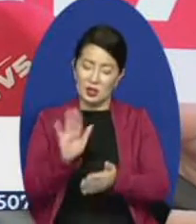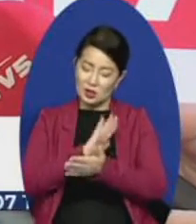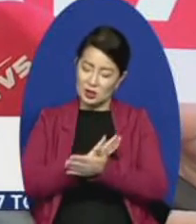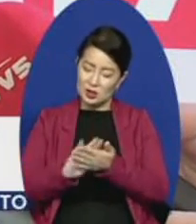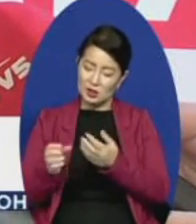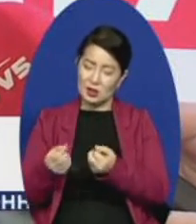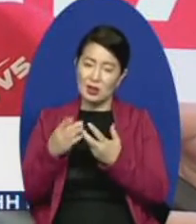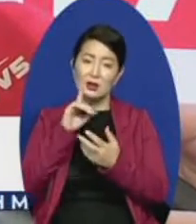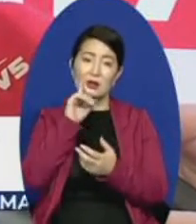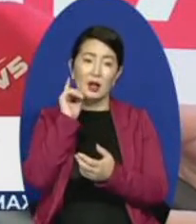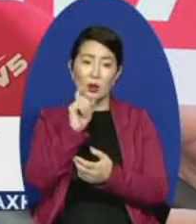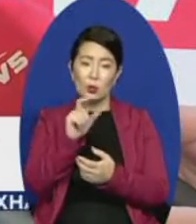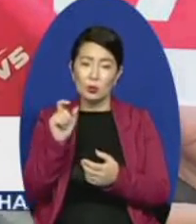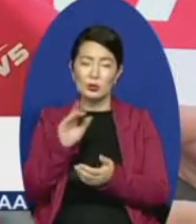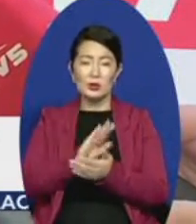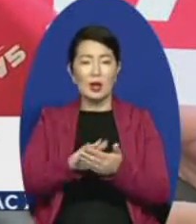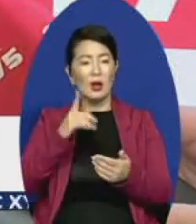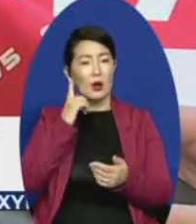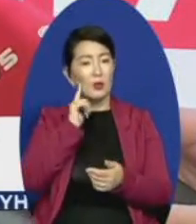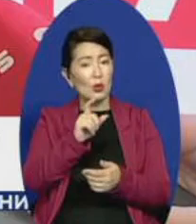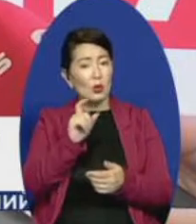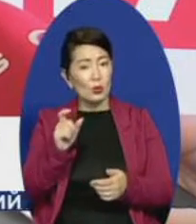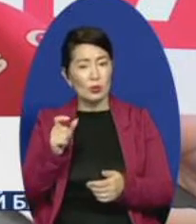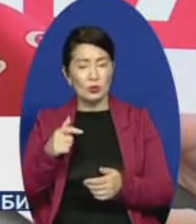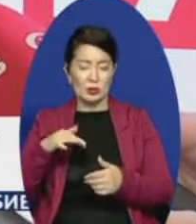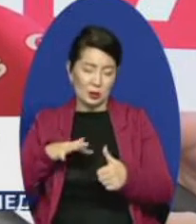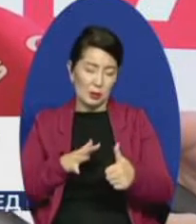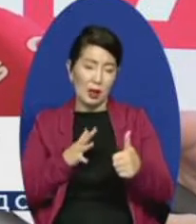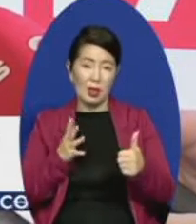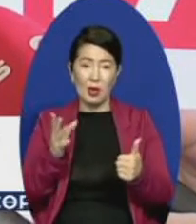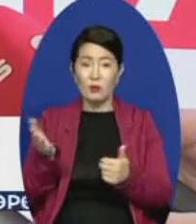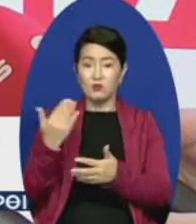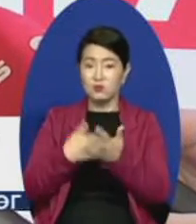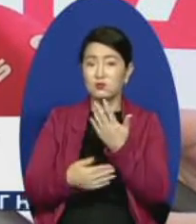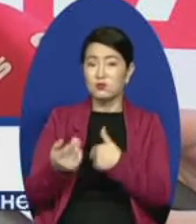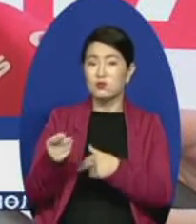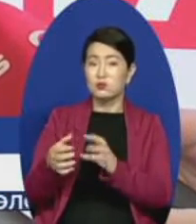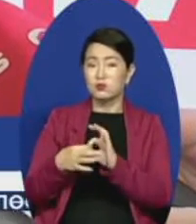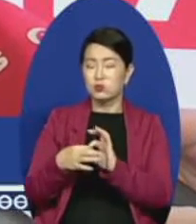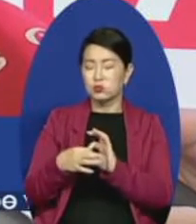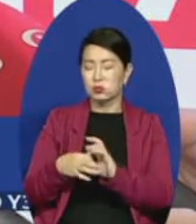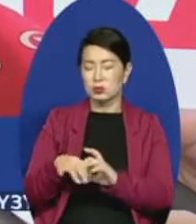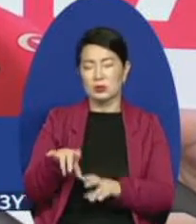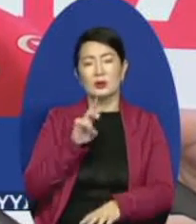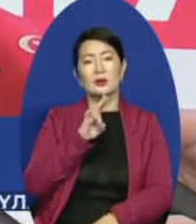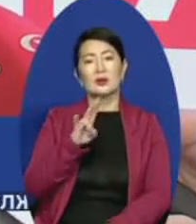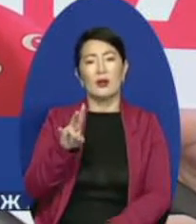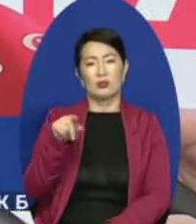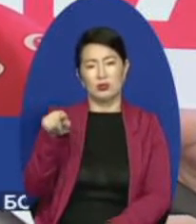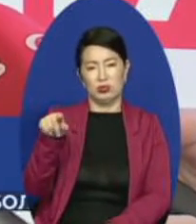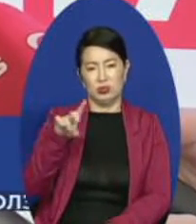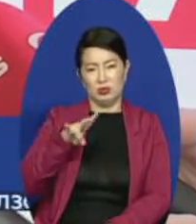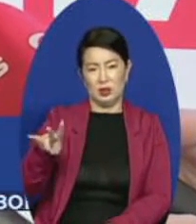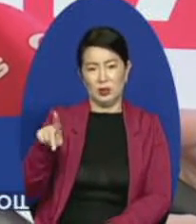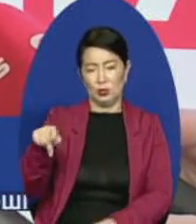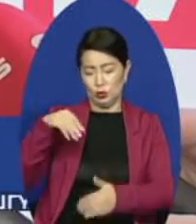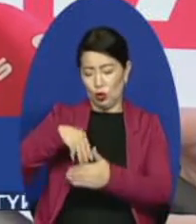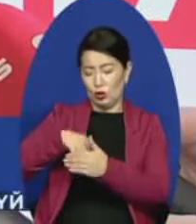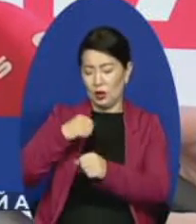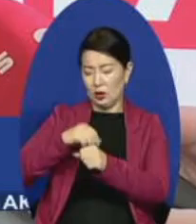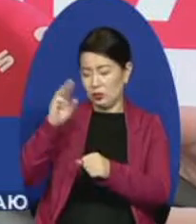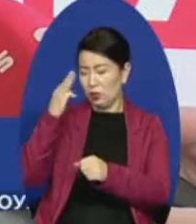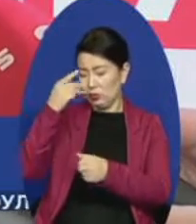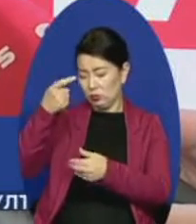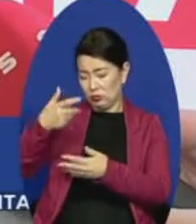байгаа залуучууд, энэ залуу эмэгтэйчүүд, салбарын манлайлагчдыг оруулж ирэхэд намуудын үр их нь дотоод үйл ажиллагаа ил